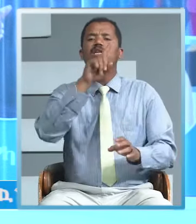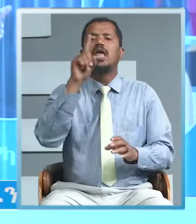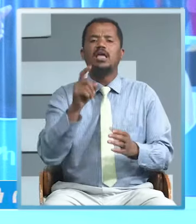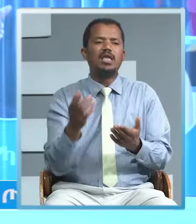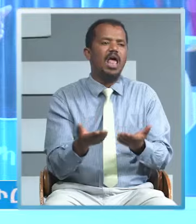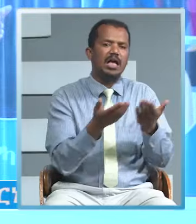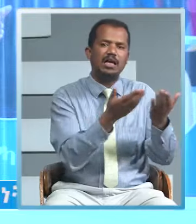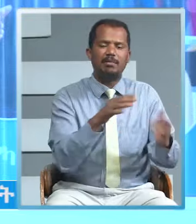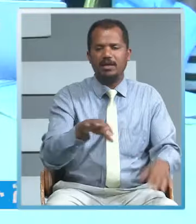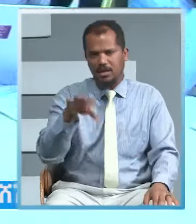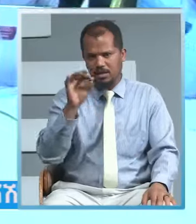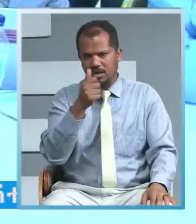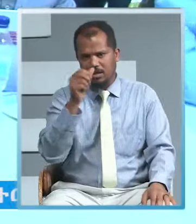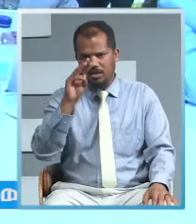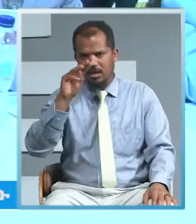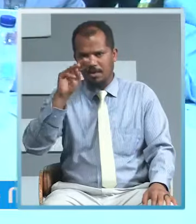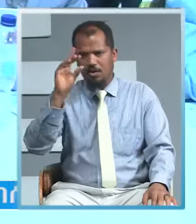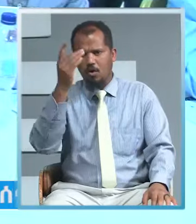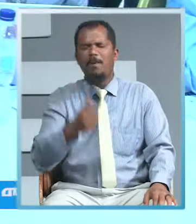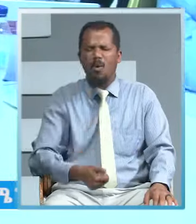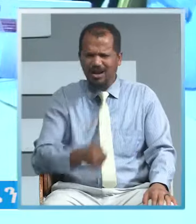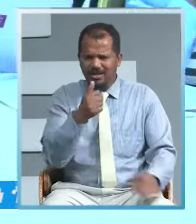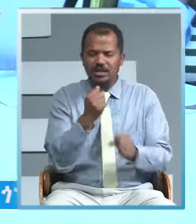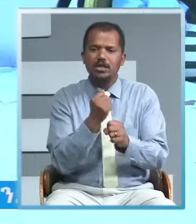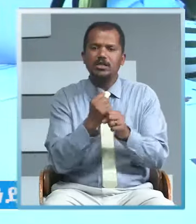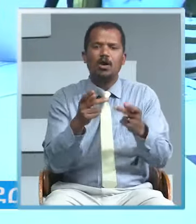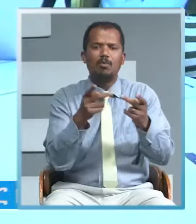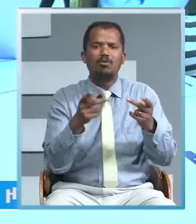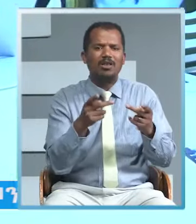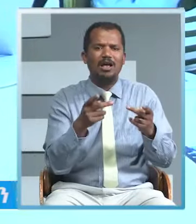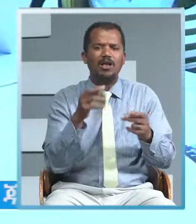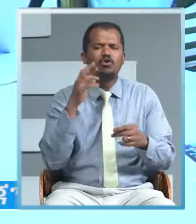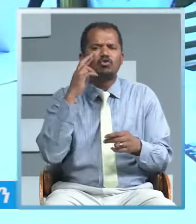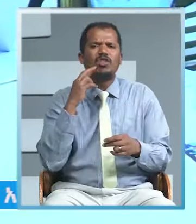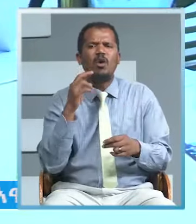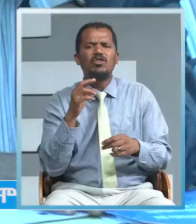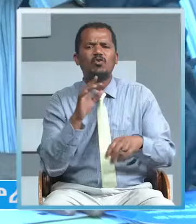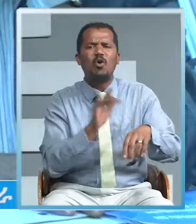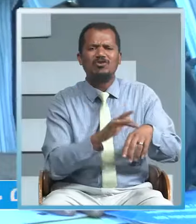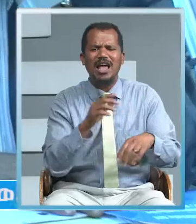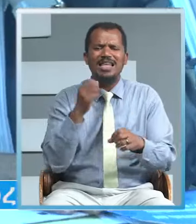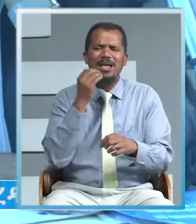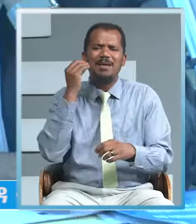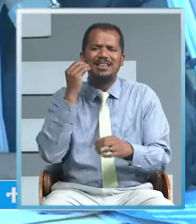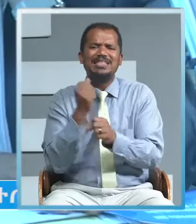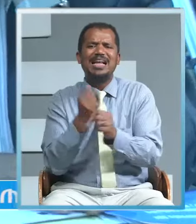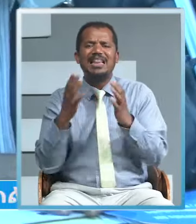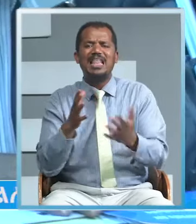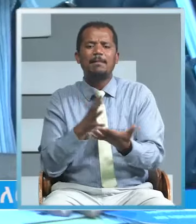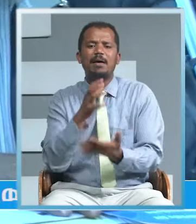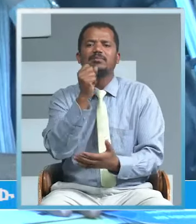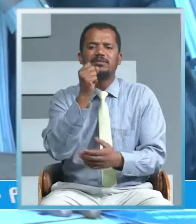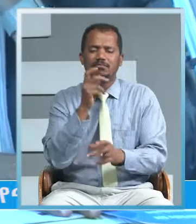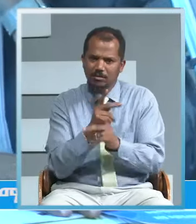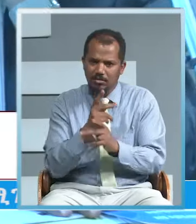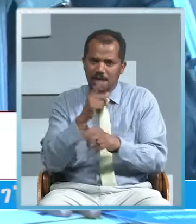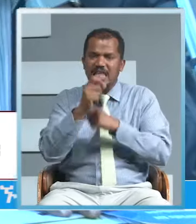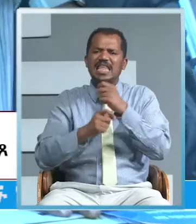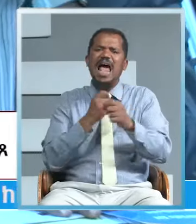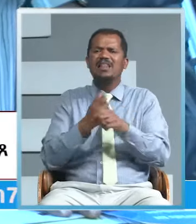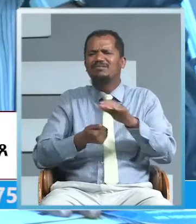ጥያቄ እያቀረበ ይገኛል። ኢሰማኮ በዋነኝነት የስራ ቦታ ጾታዊ ትንኮሳ፣ የቤት ሰራተኞች መብትን የሚያስጠብቅ እንዲሁም